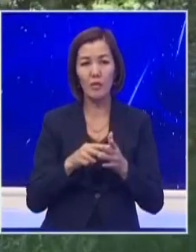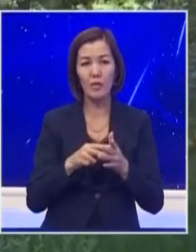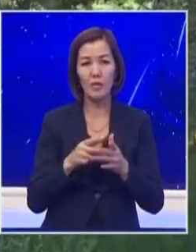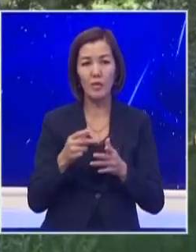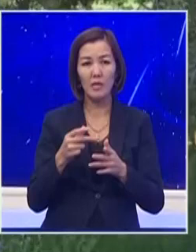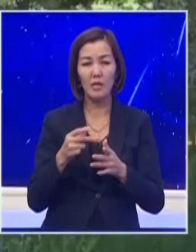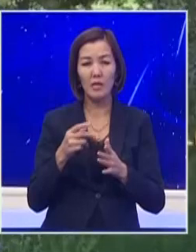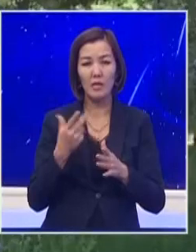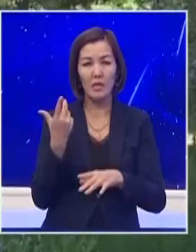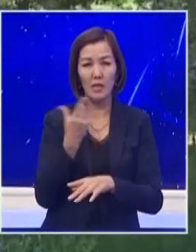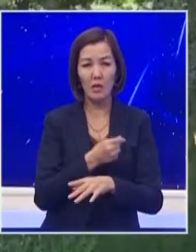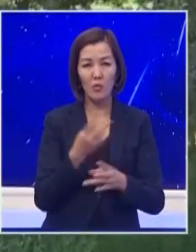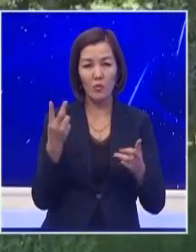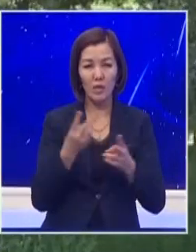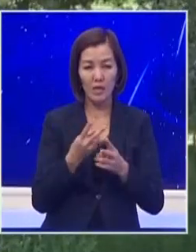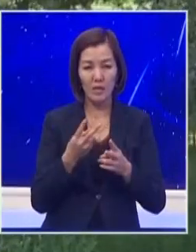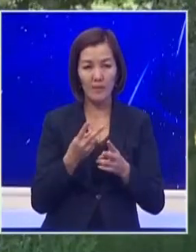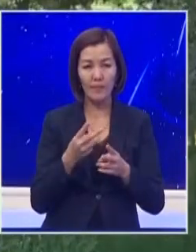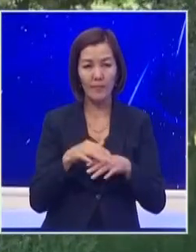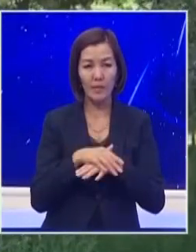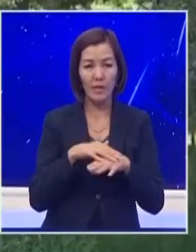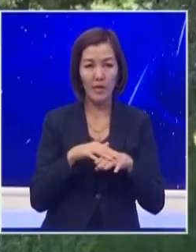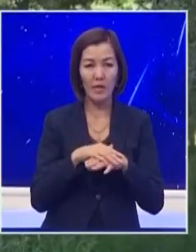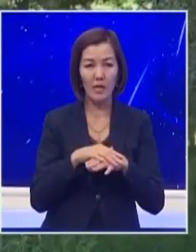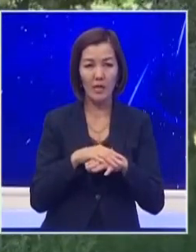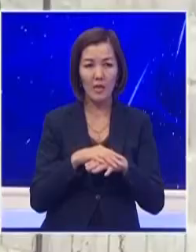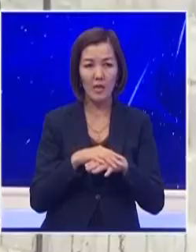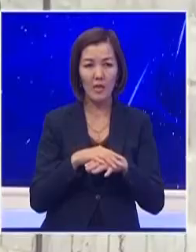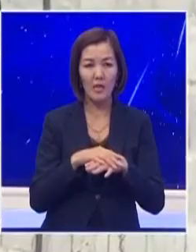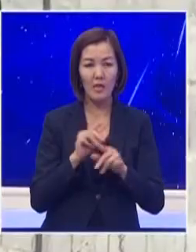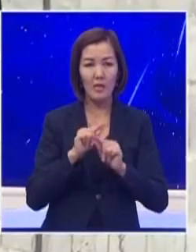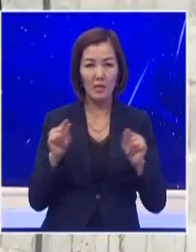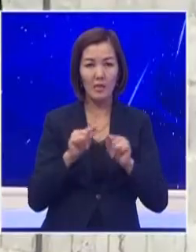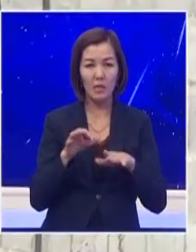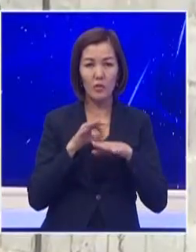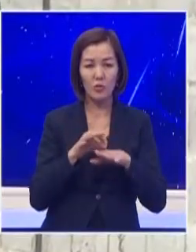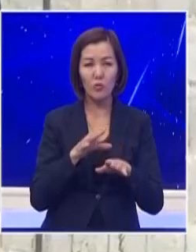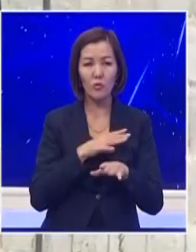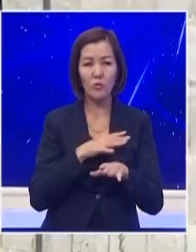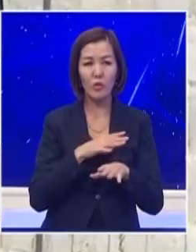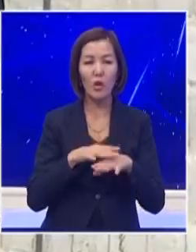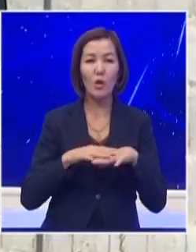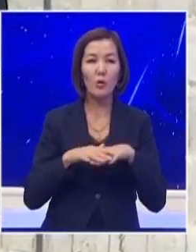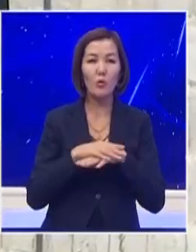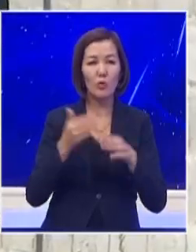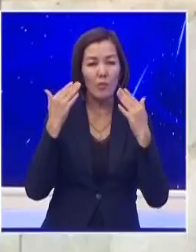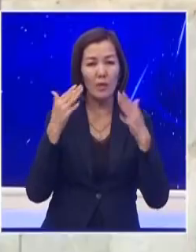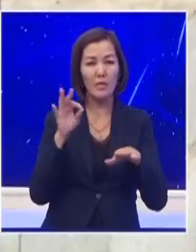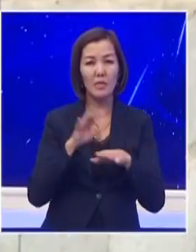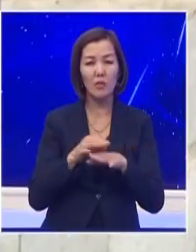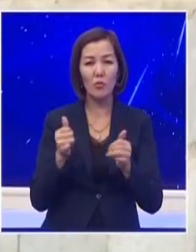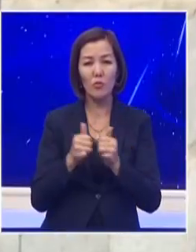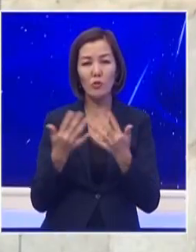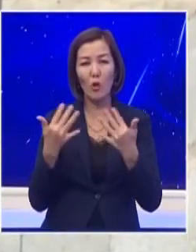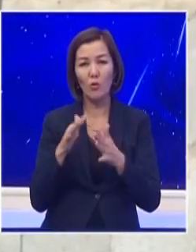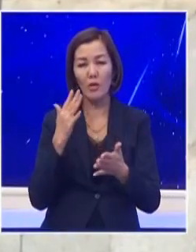шараларына кіргіземіз. Негізінен халыққа үгіт-насихат жұмысы жүргізілуде. Тұрғындардың айтуынша белгісіз ауру көршілес ауылдарды да